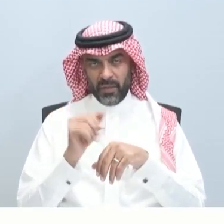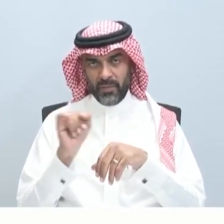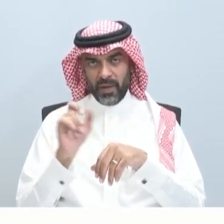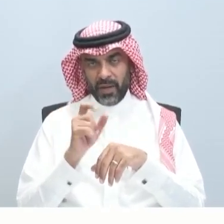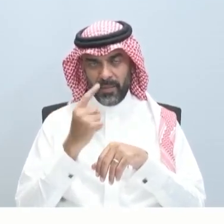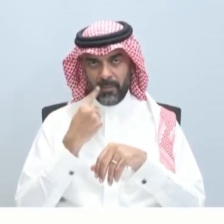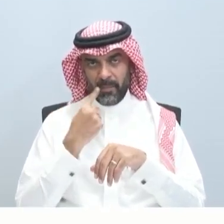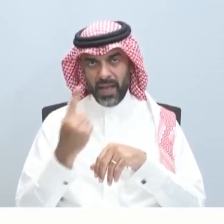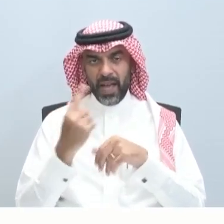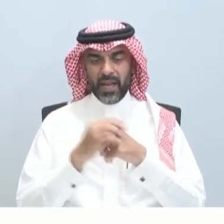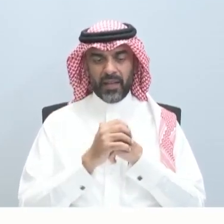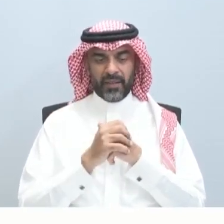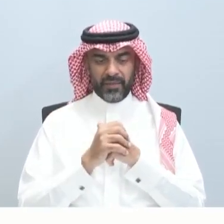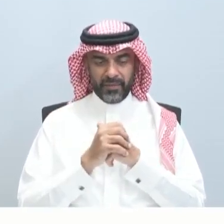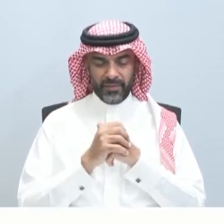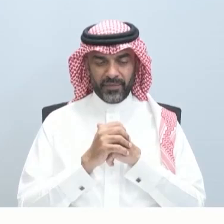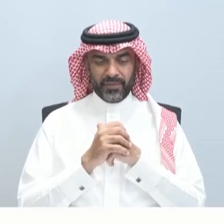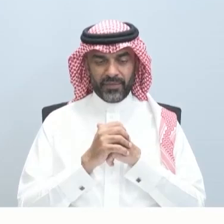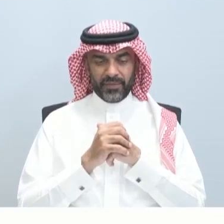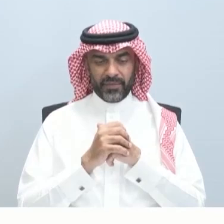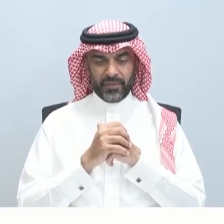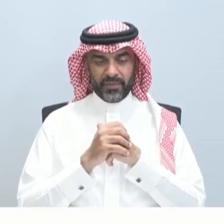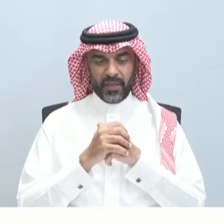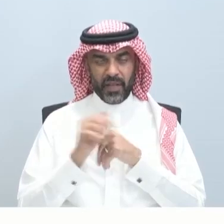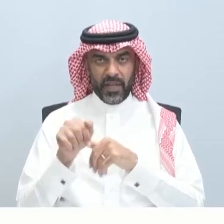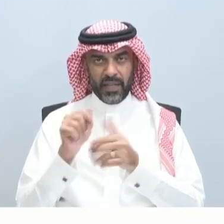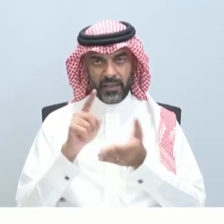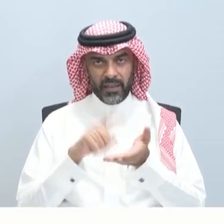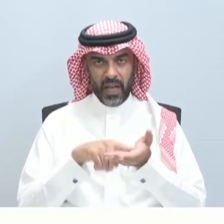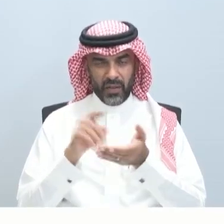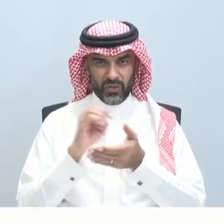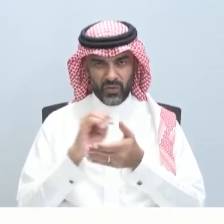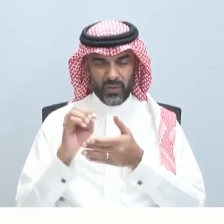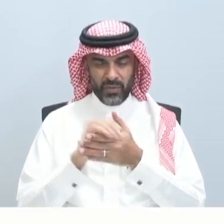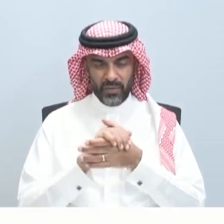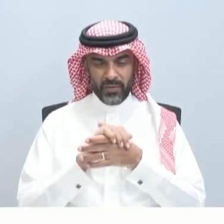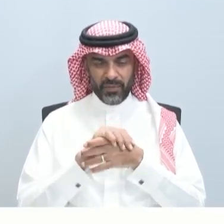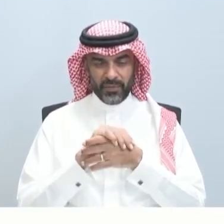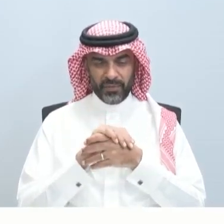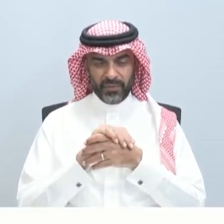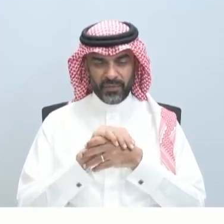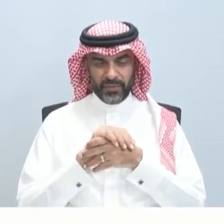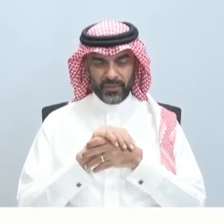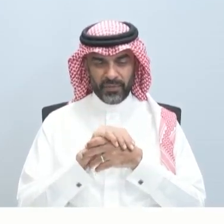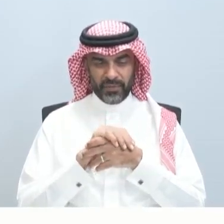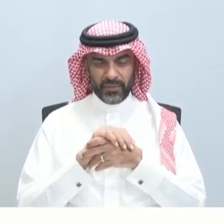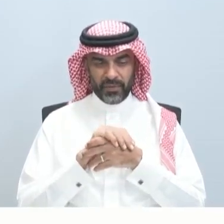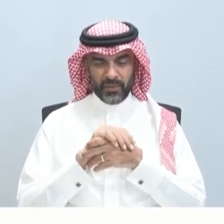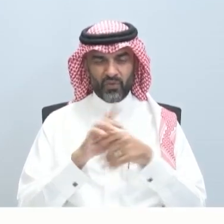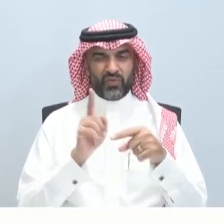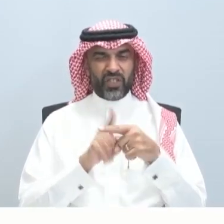جزءا من مئه بارك الله فيكم نتحقق من اجابتنا باستعمال الجمع فنستطيع ان نقول